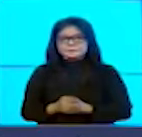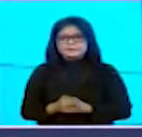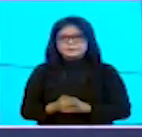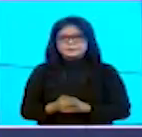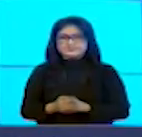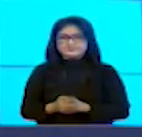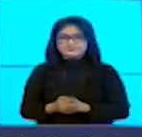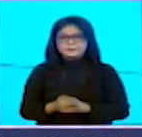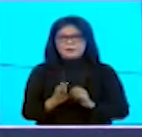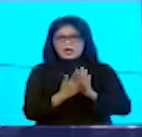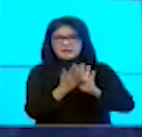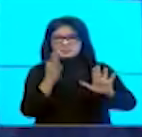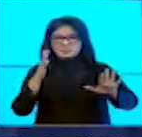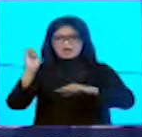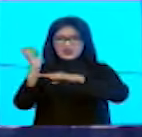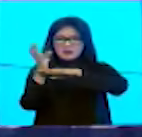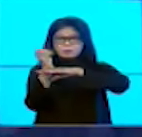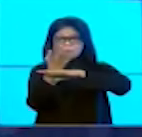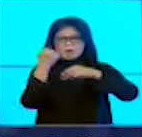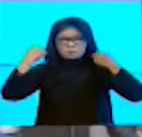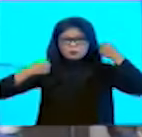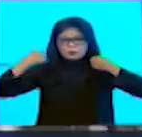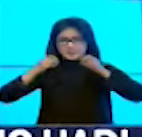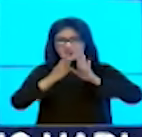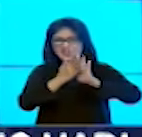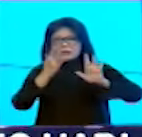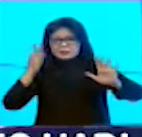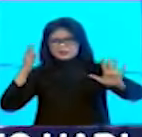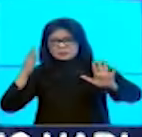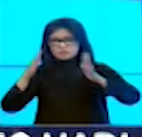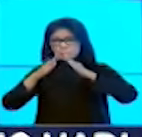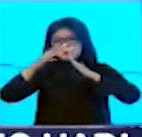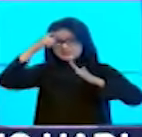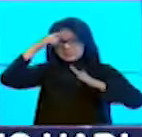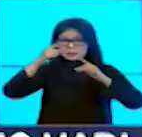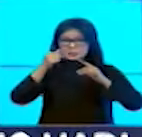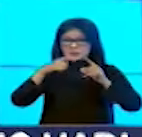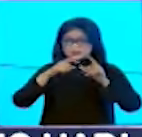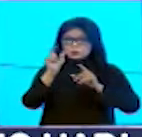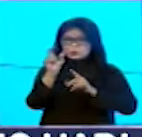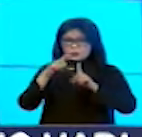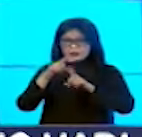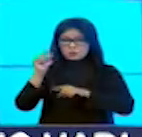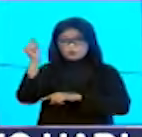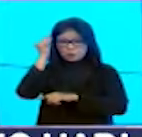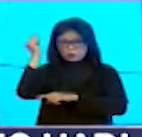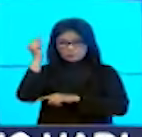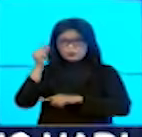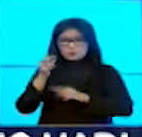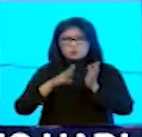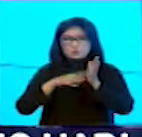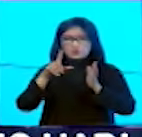Antrian ambulans hingga mobil pribadi membawa pasien masih terjadi depan instalasi gawat darurat Rumah Sakit Umum Daerah Lukmono Hadi, Kabupaten Kudus, Jawa Tengah.